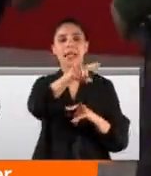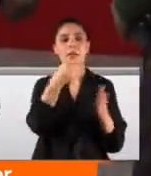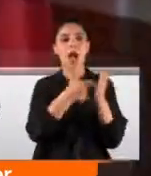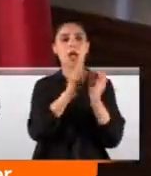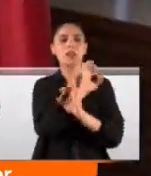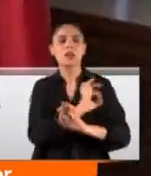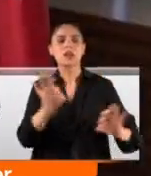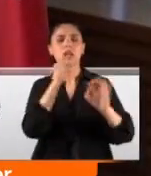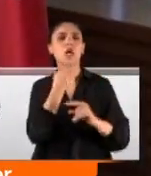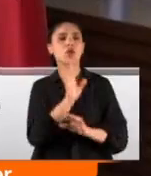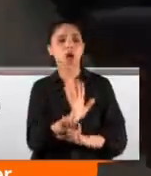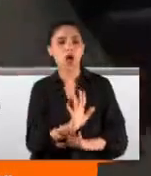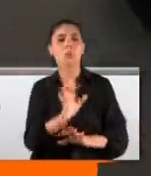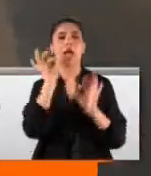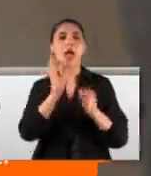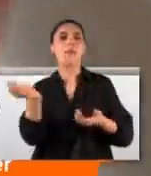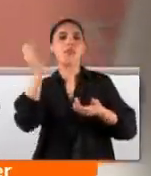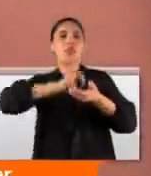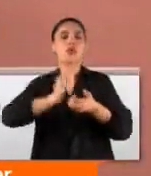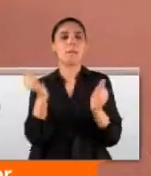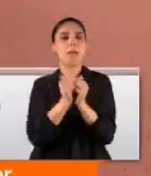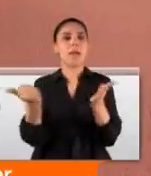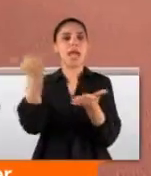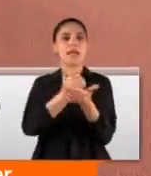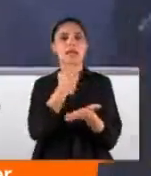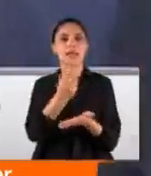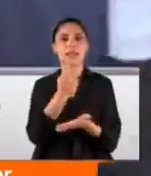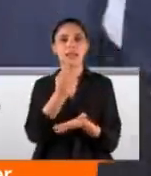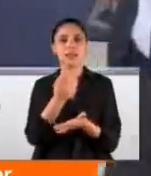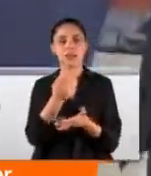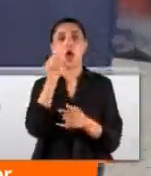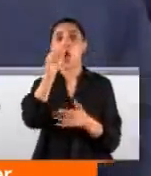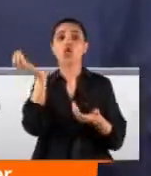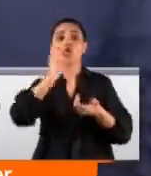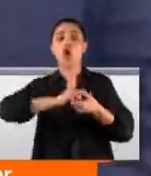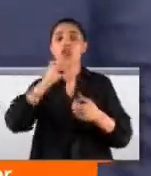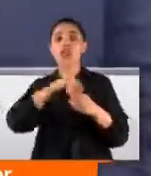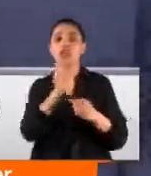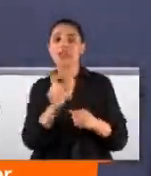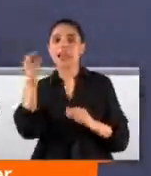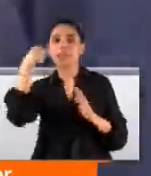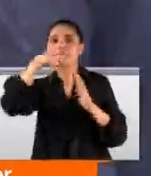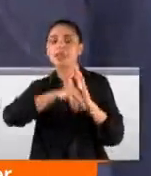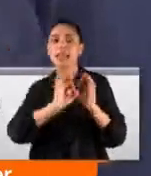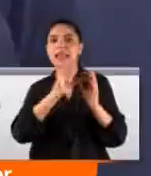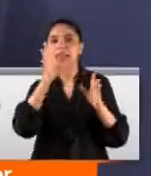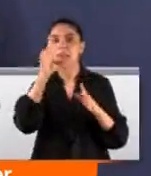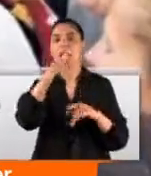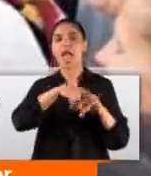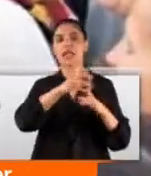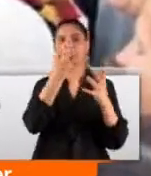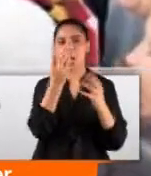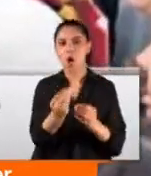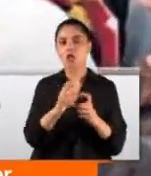hiç anmadı, hep dostlarımızla iktidar olacağız demekle yetindi. O dostlar arasında HDP'nin de yer aldığını ise